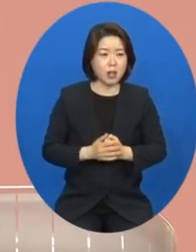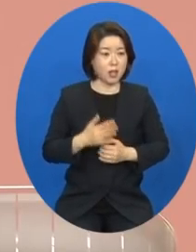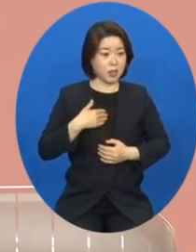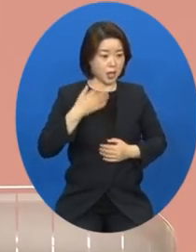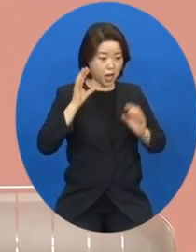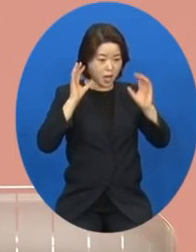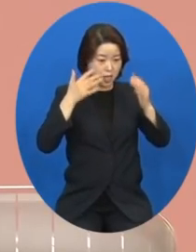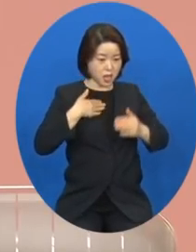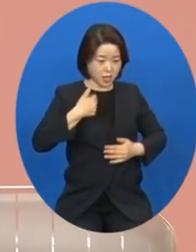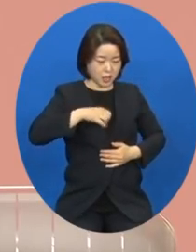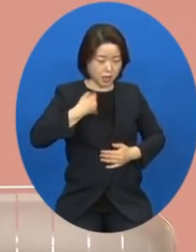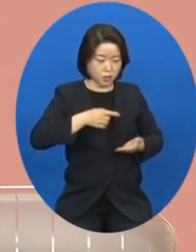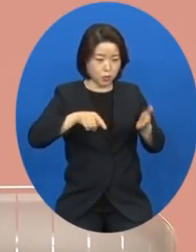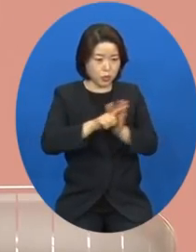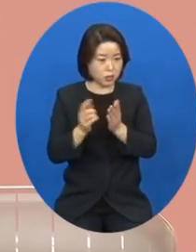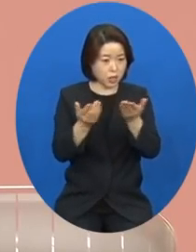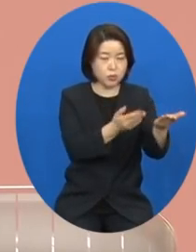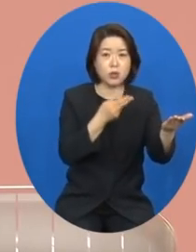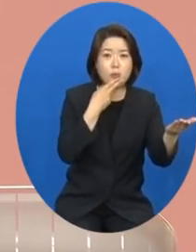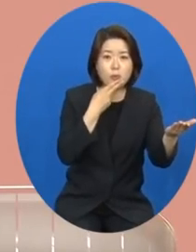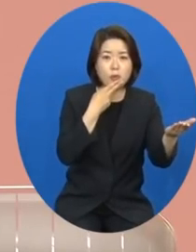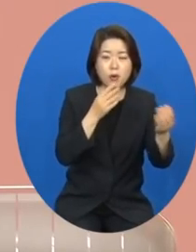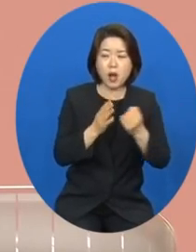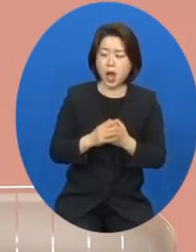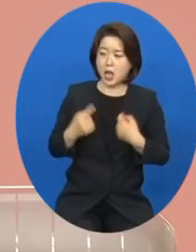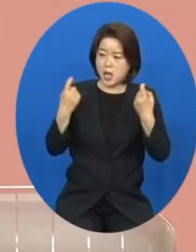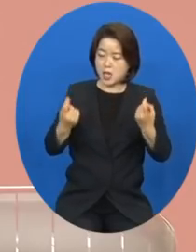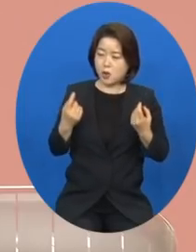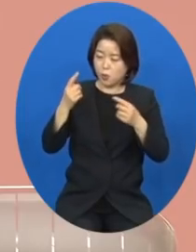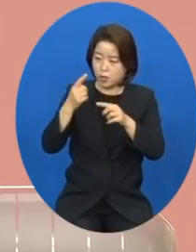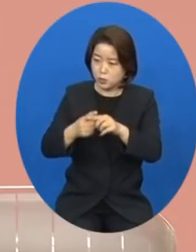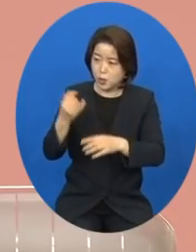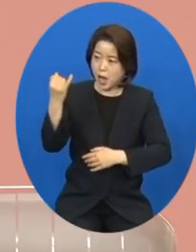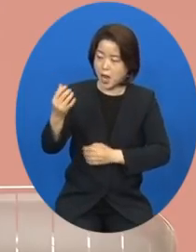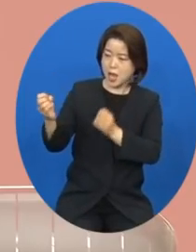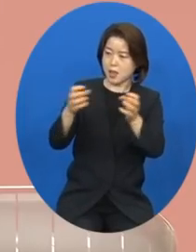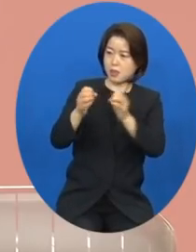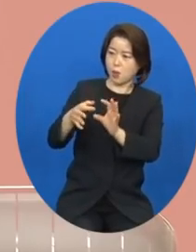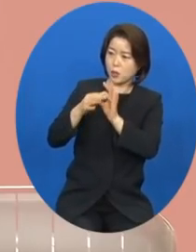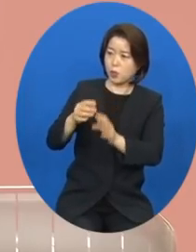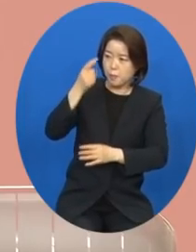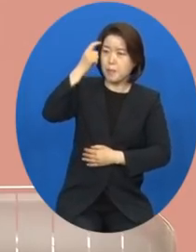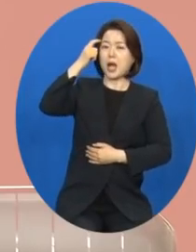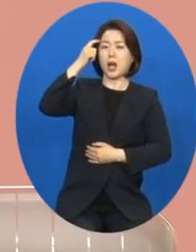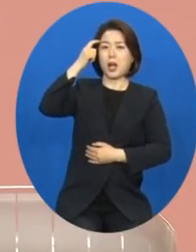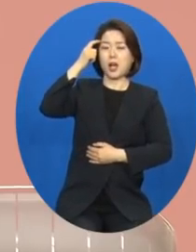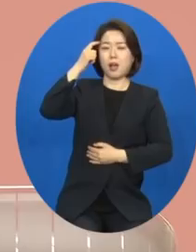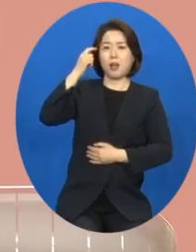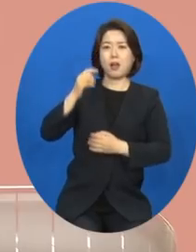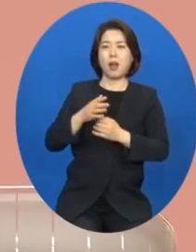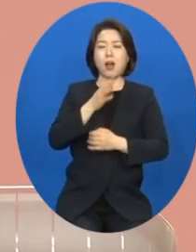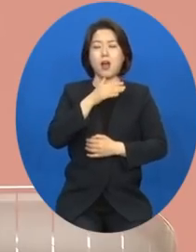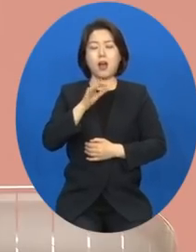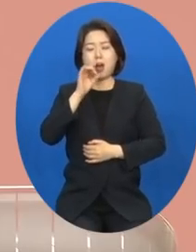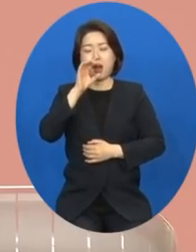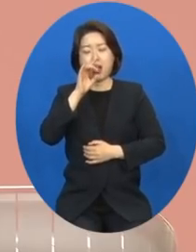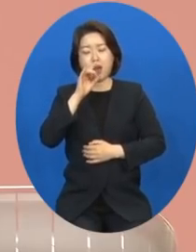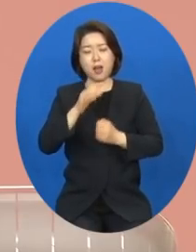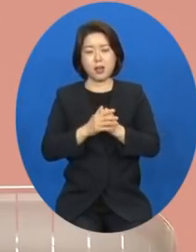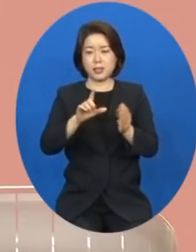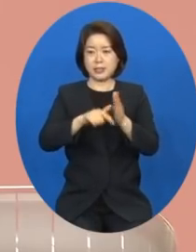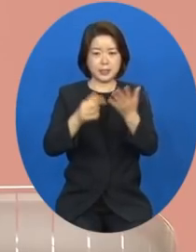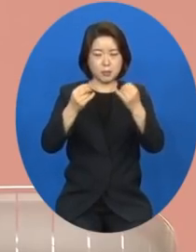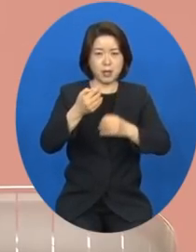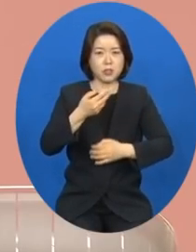내가 해준 것이 없다는 것을 여행은 하다가 아내와 대화를 통해서 알게 되요 아 안되겠다 시간이 많지